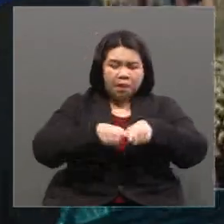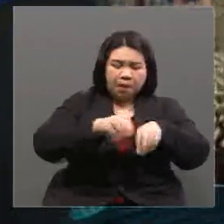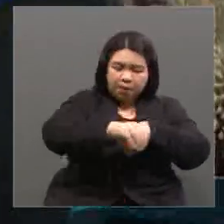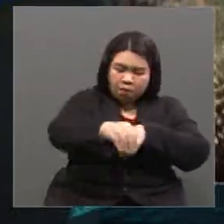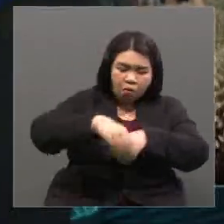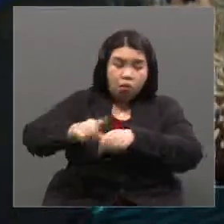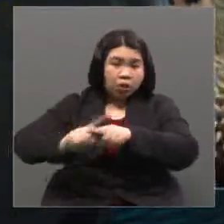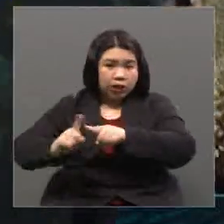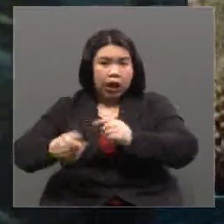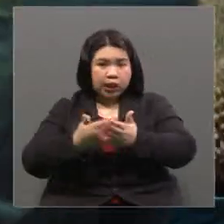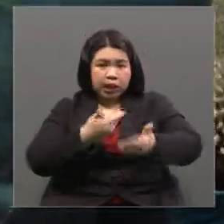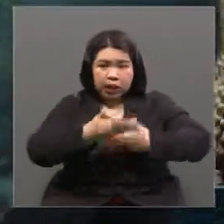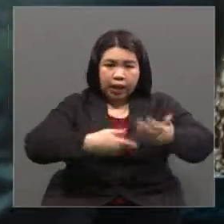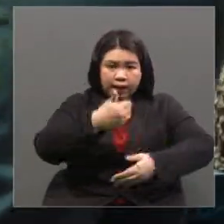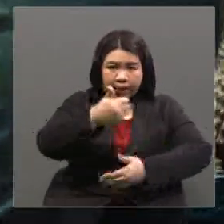นะครับ